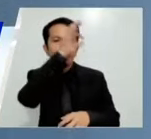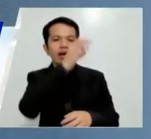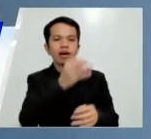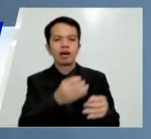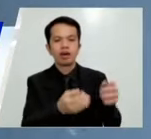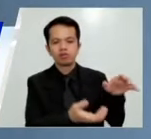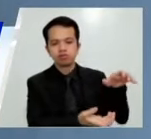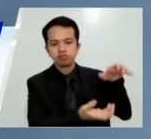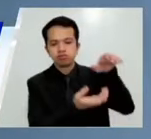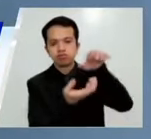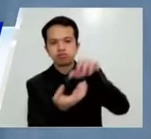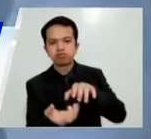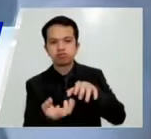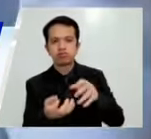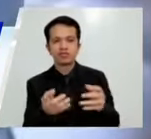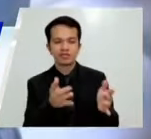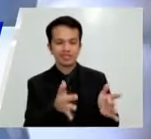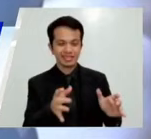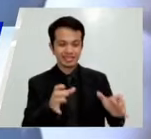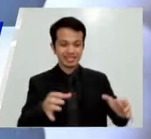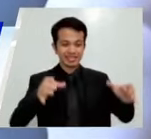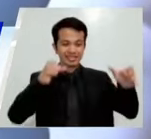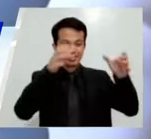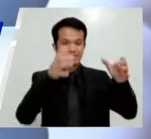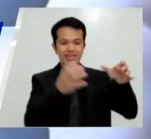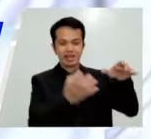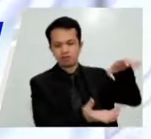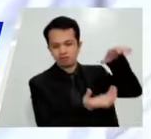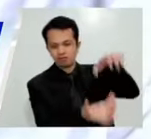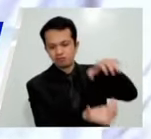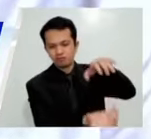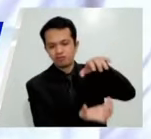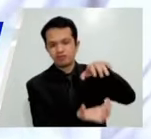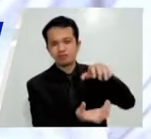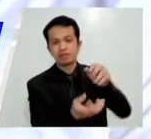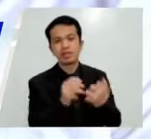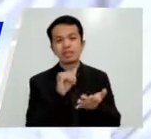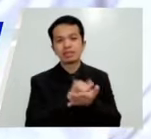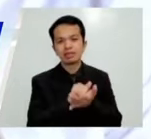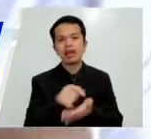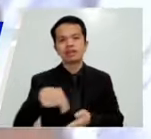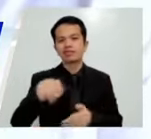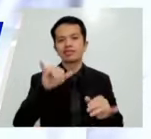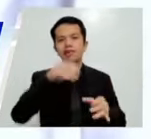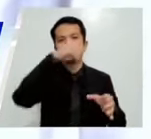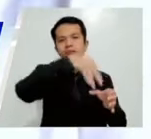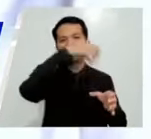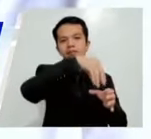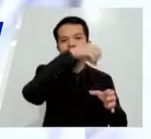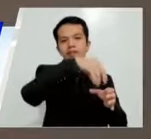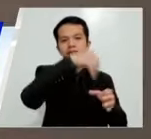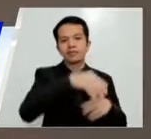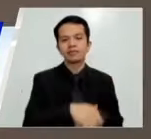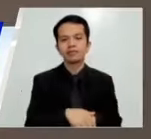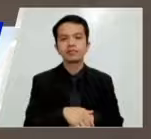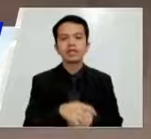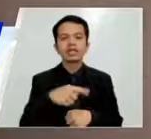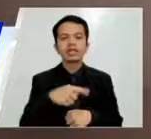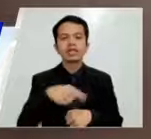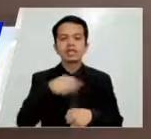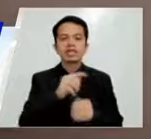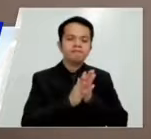ang malaking plastic na bote ng tubig na nagsilbing kanilang alkansya. Bunga ito ng kanilang pagsikap magtrabaho